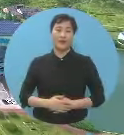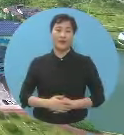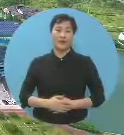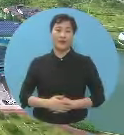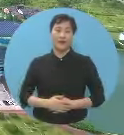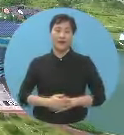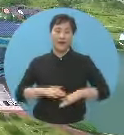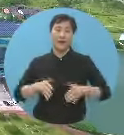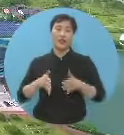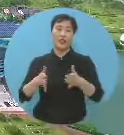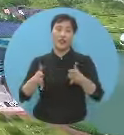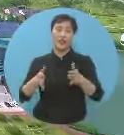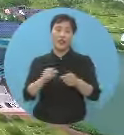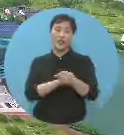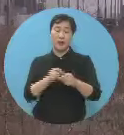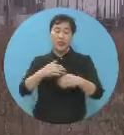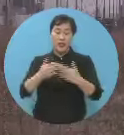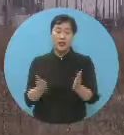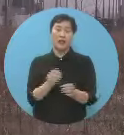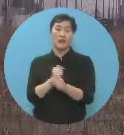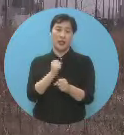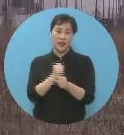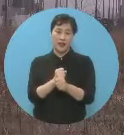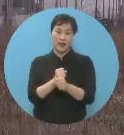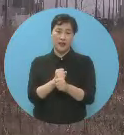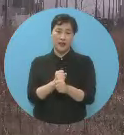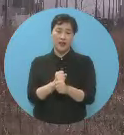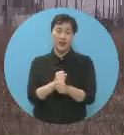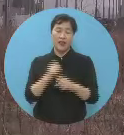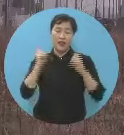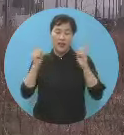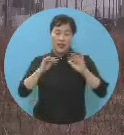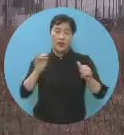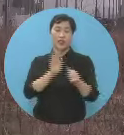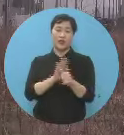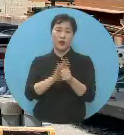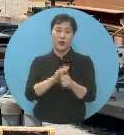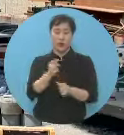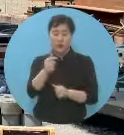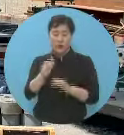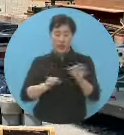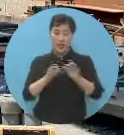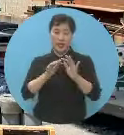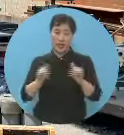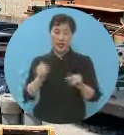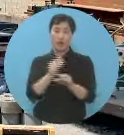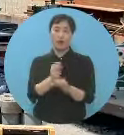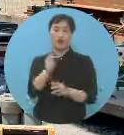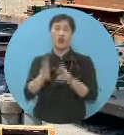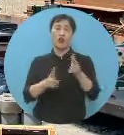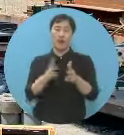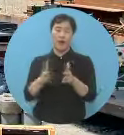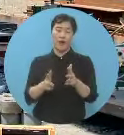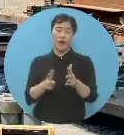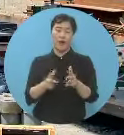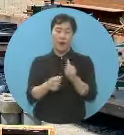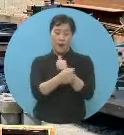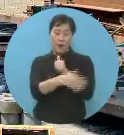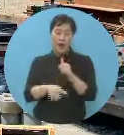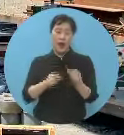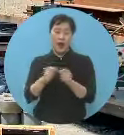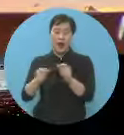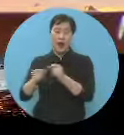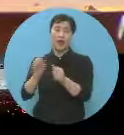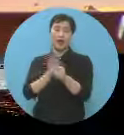전라남도는 특별팀을 구성하고 실직자 지원과 소상공인, 중소기업, 협력업체 지원,